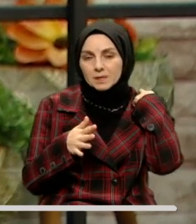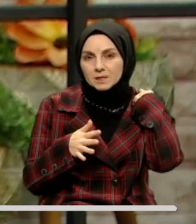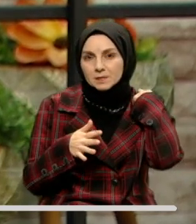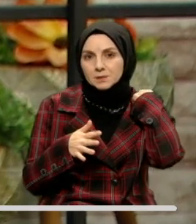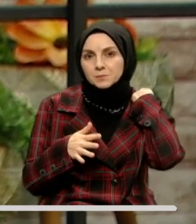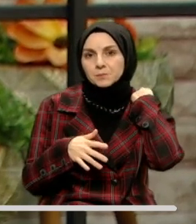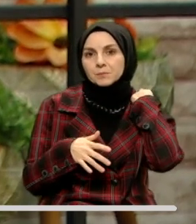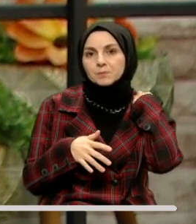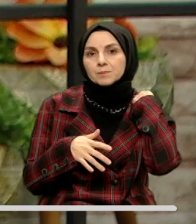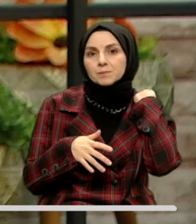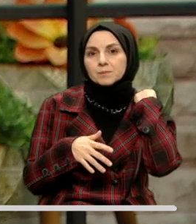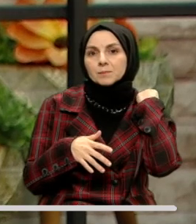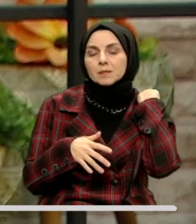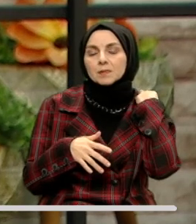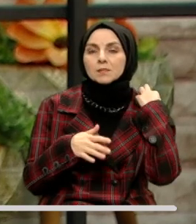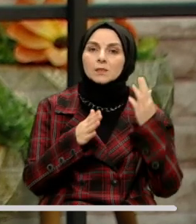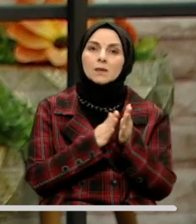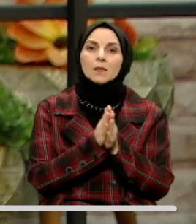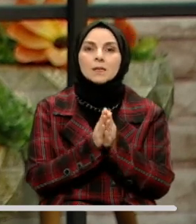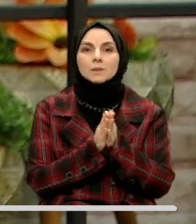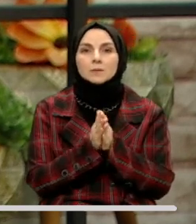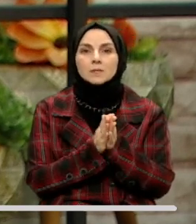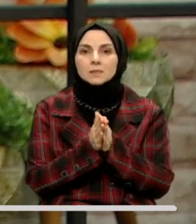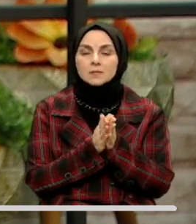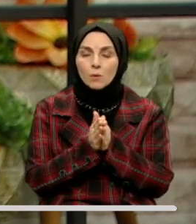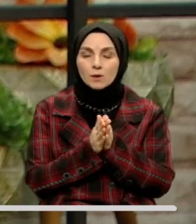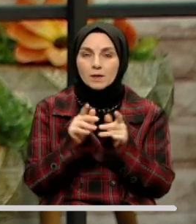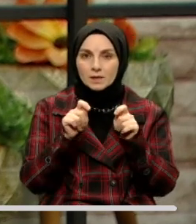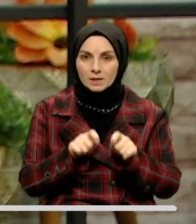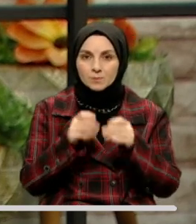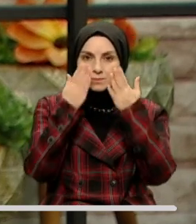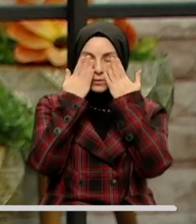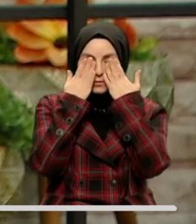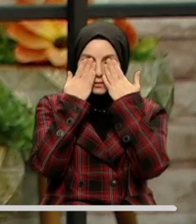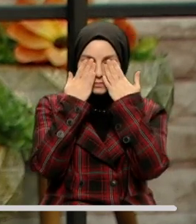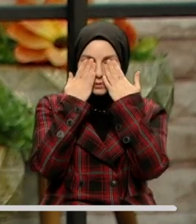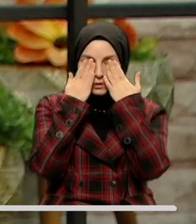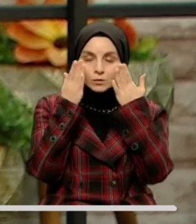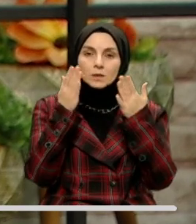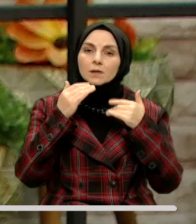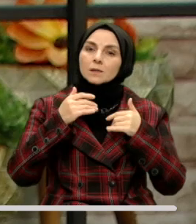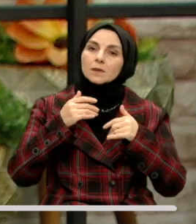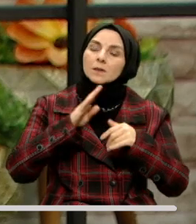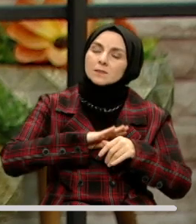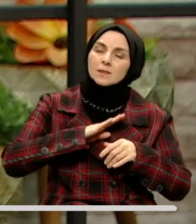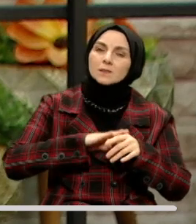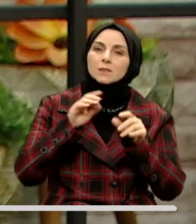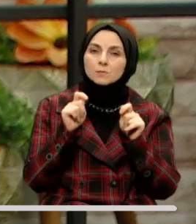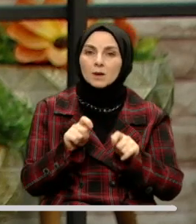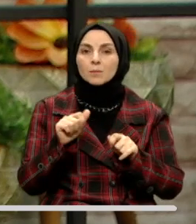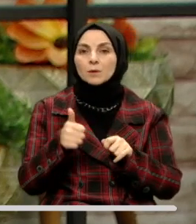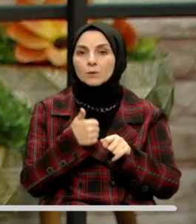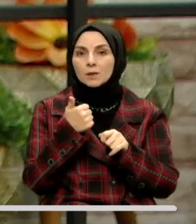metodu, ellerimizi ısıtıp gözlerimizin üzerine koyarak hafif ılımasını sağlamak, sakinleşmemizi sağlamak